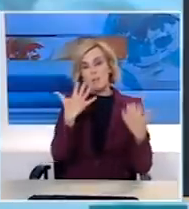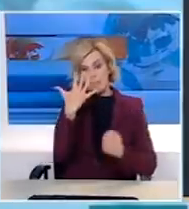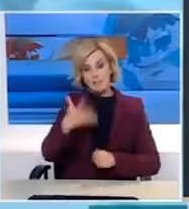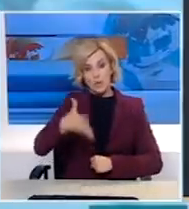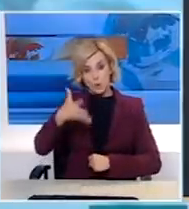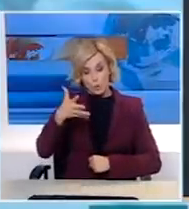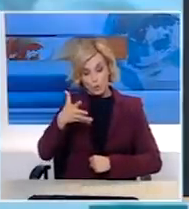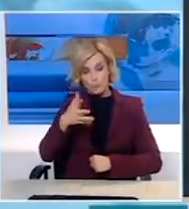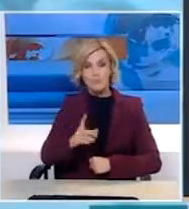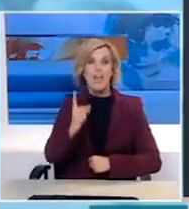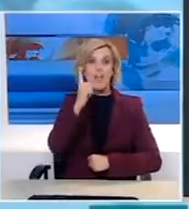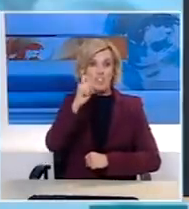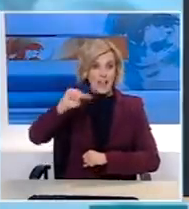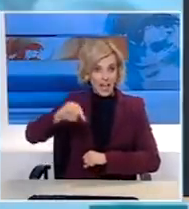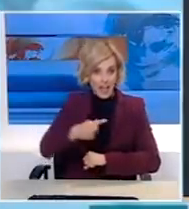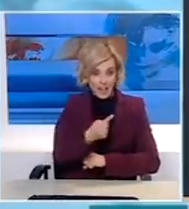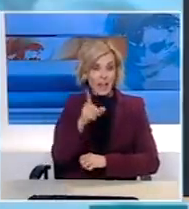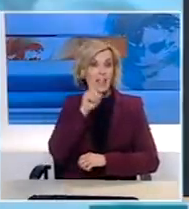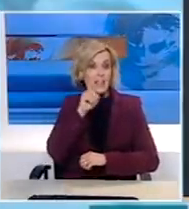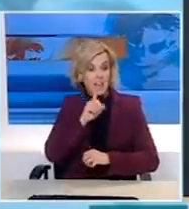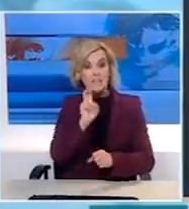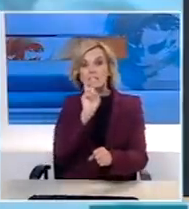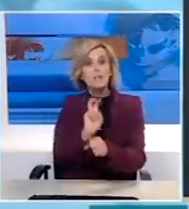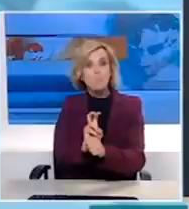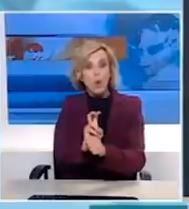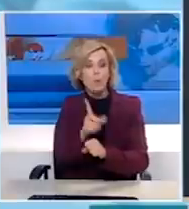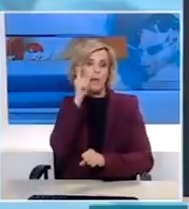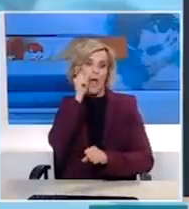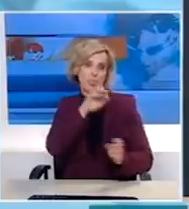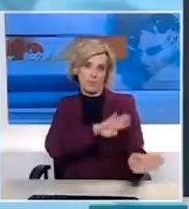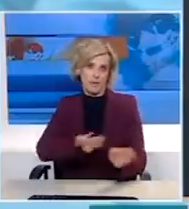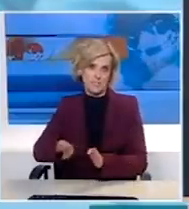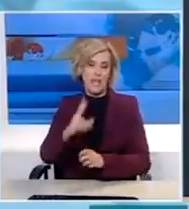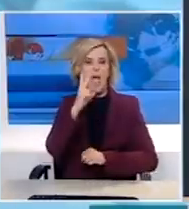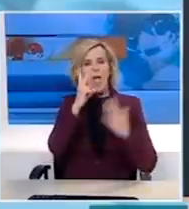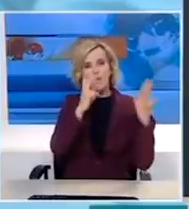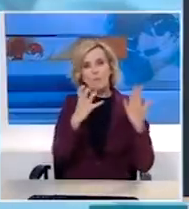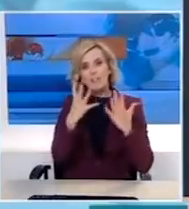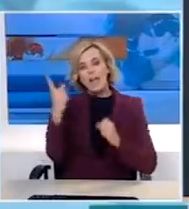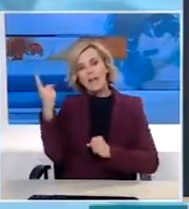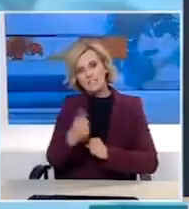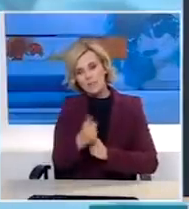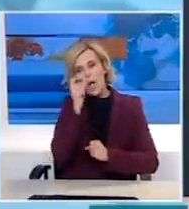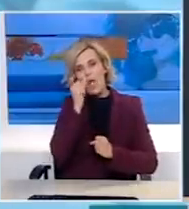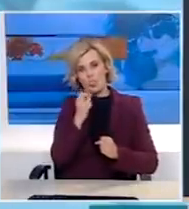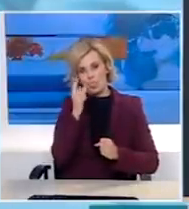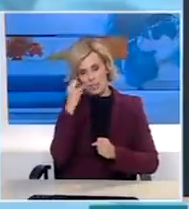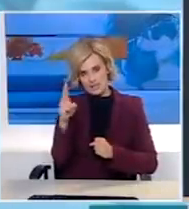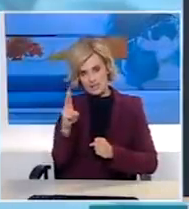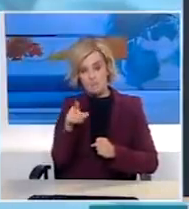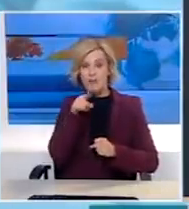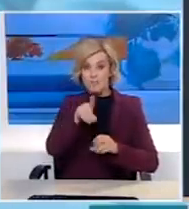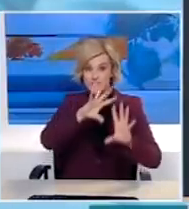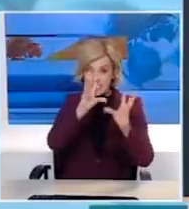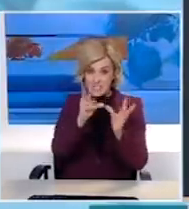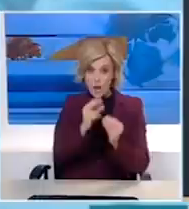είναι γυναίκες και οι υπόλοιποι άνδρες, δηλαδή περίπου το 79% είναι άνδρες. Το 71% έχει υποκείμενο νόσημα